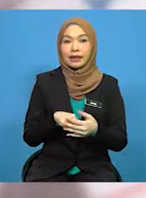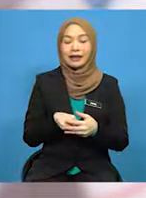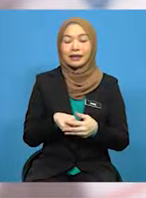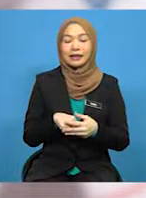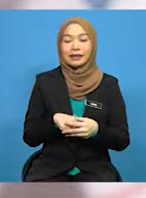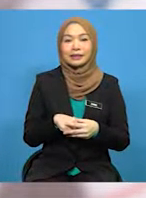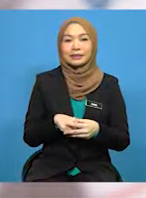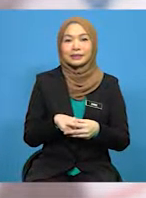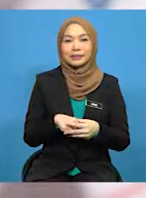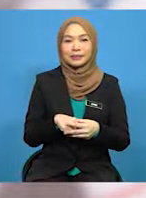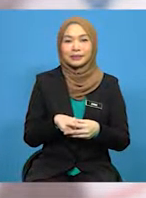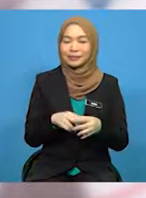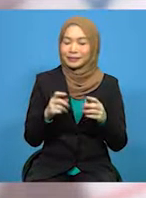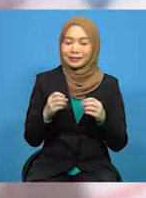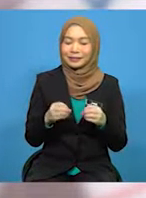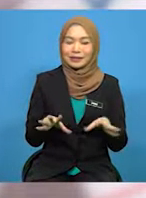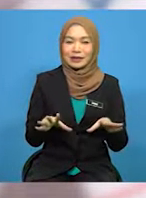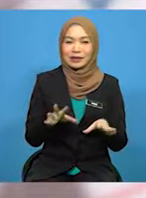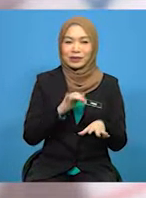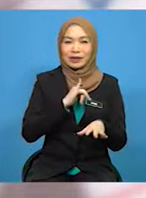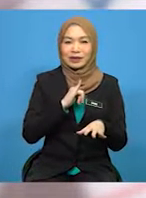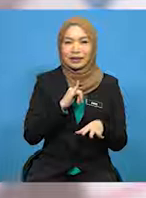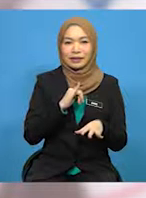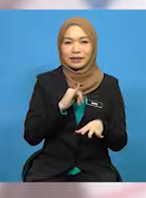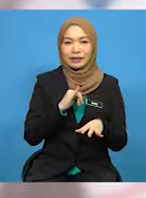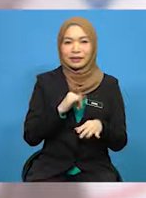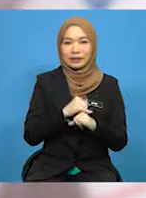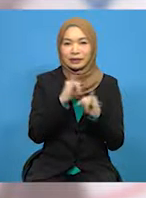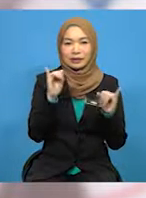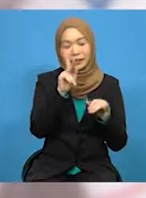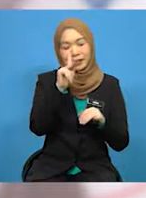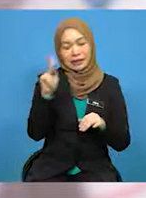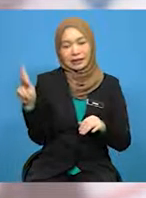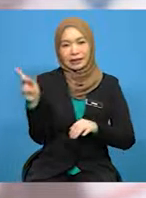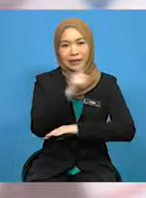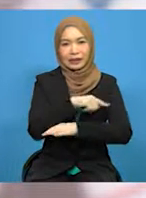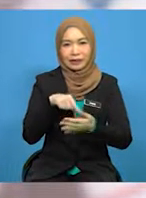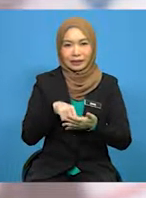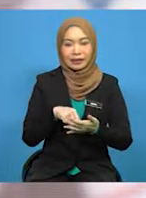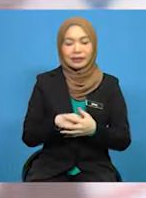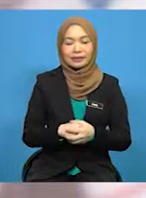perhitungan pendapatan negara telah disentuh pada episod kali ini.